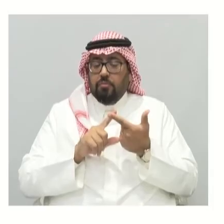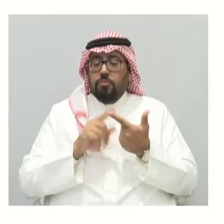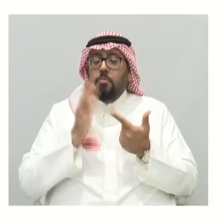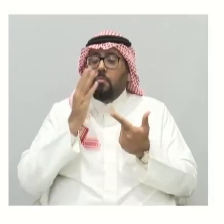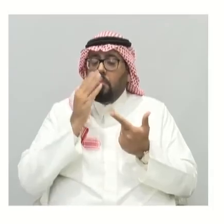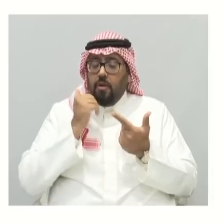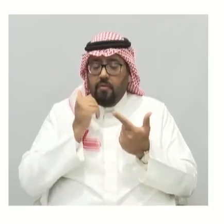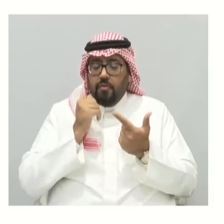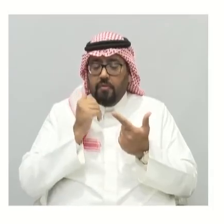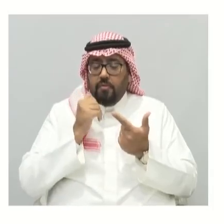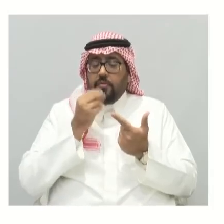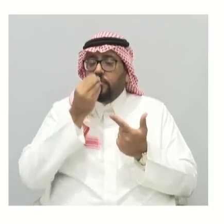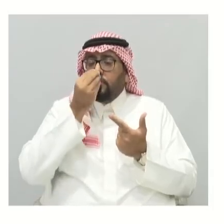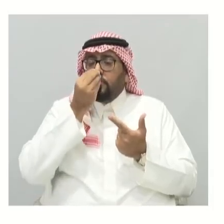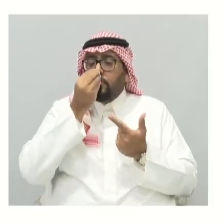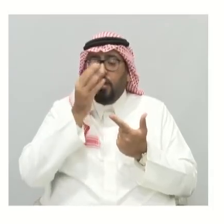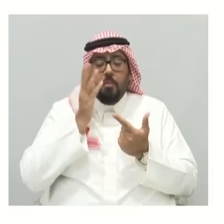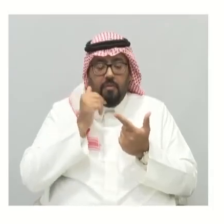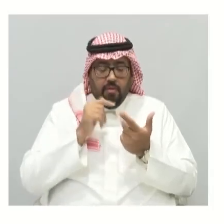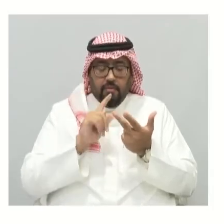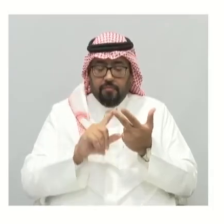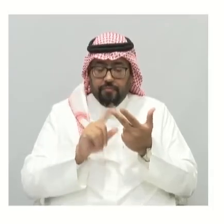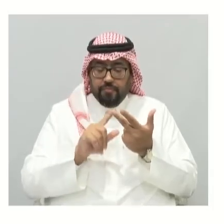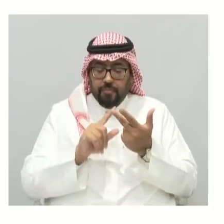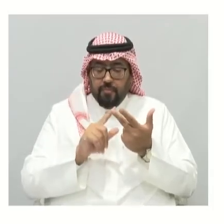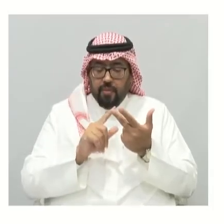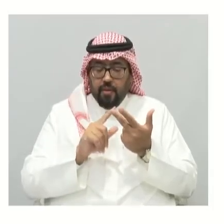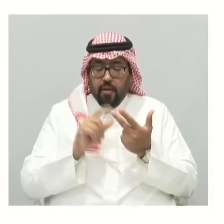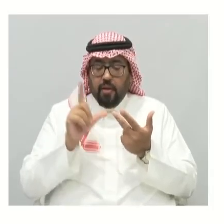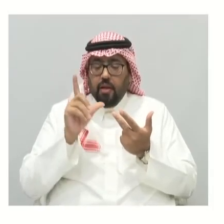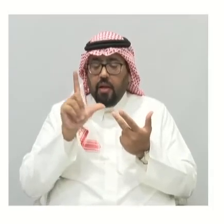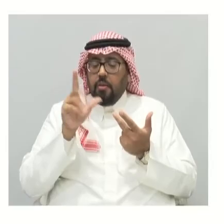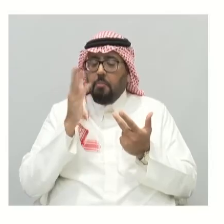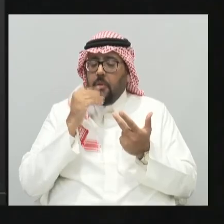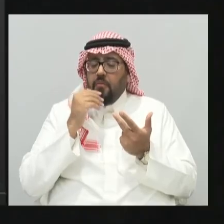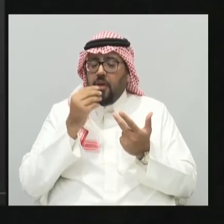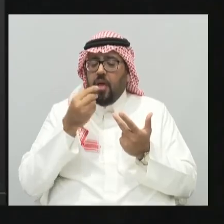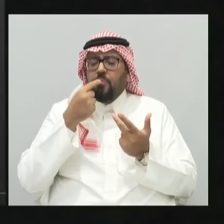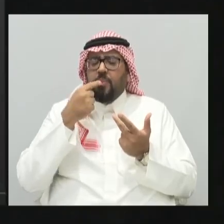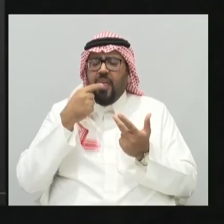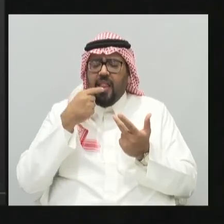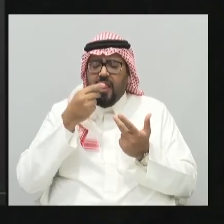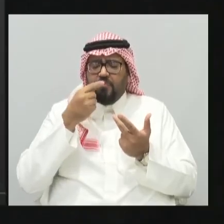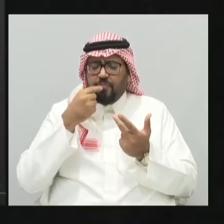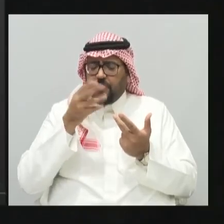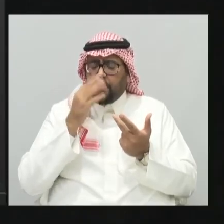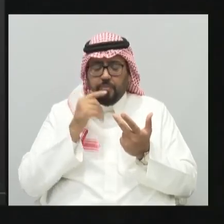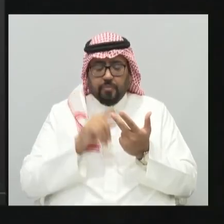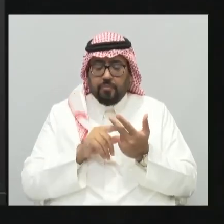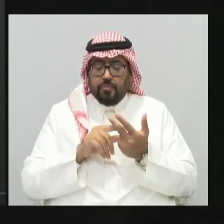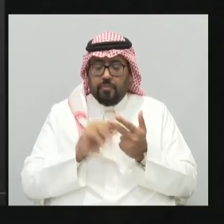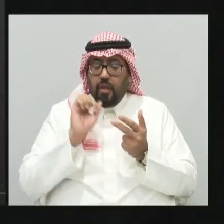وليس له رائحه وايضا ليس له طعم